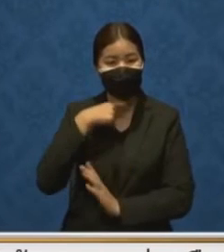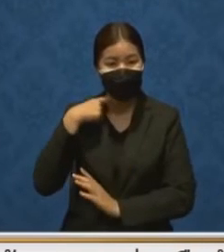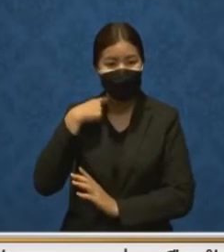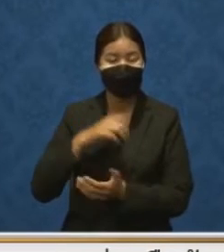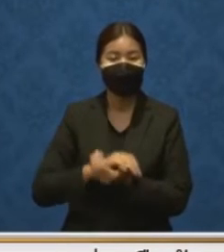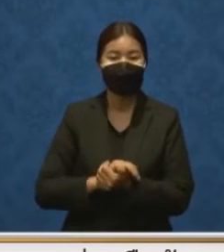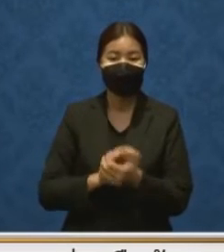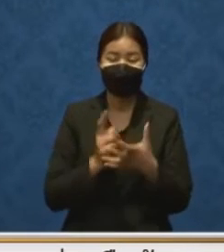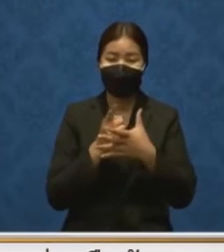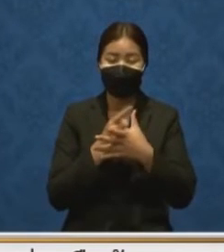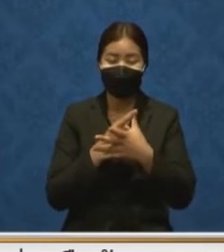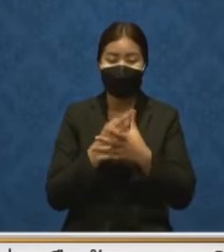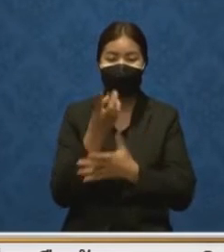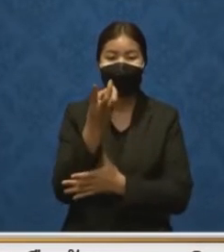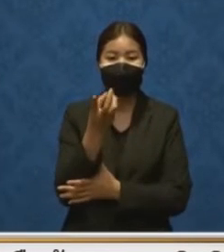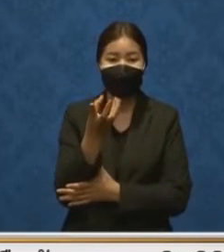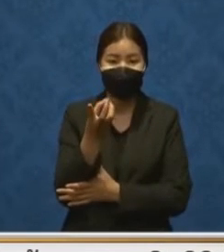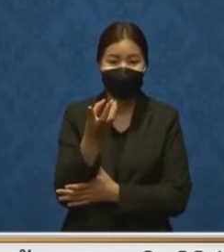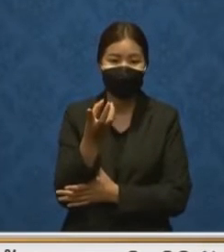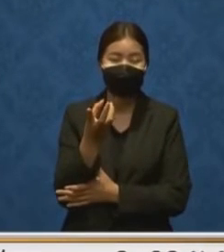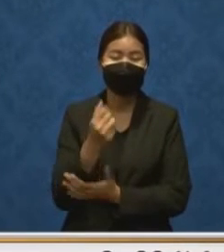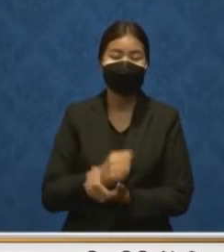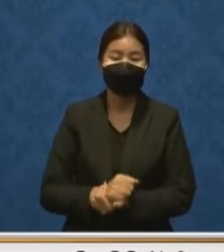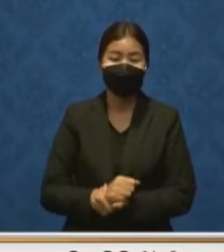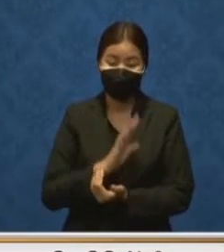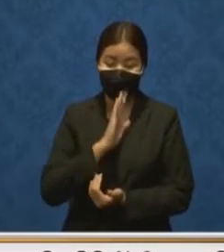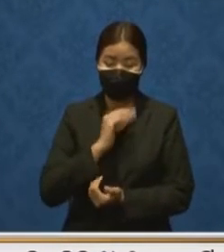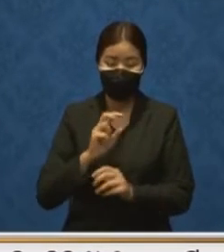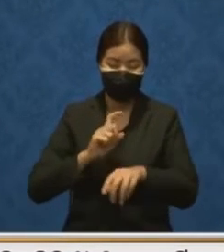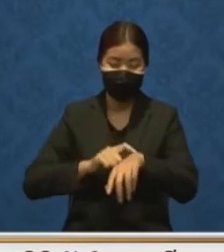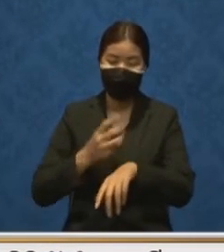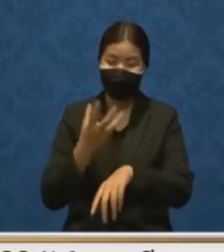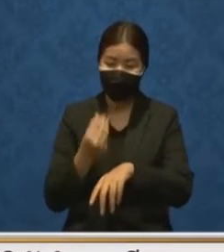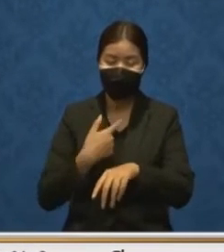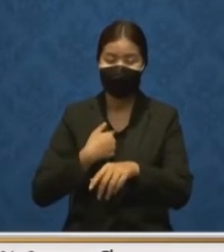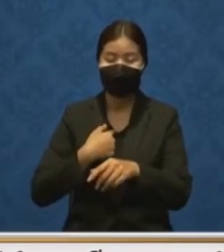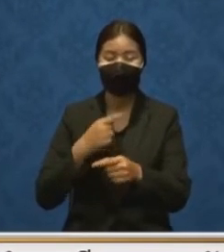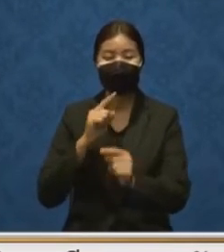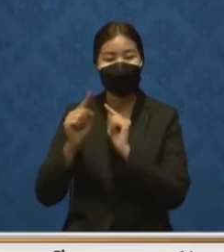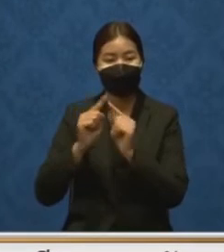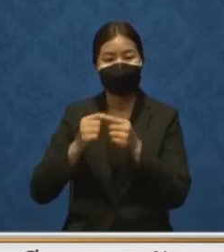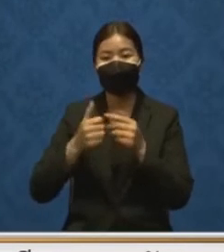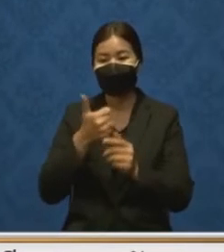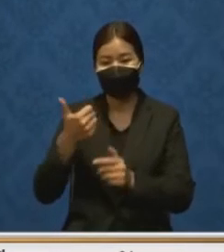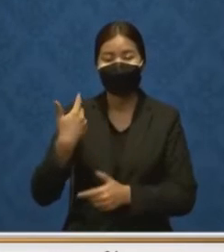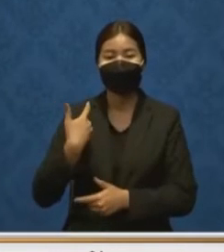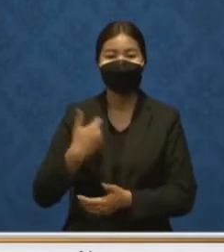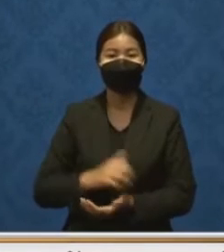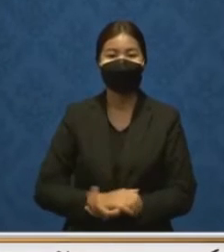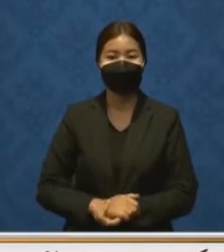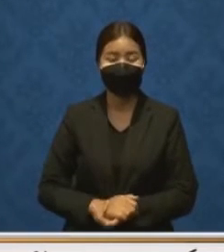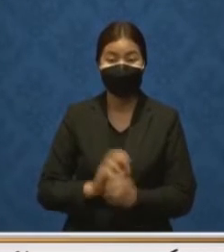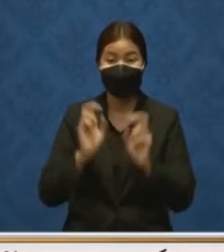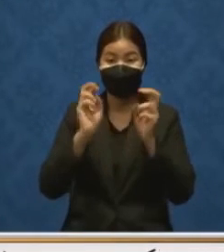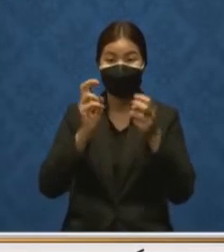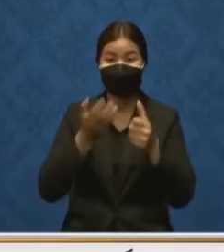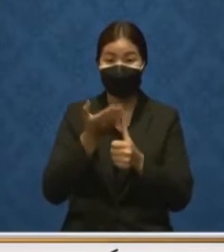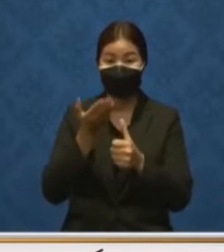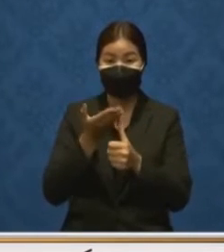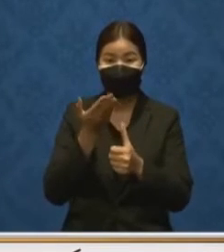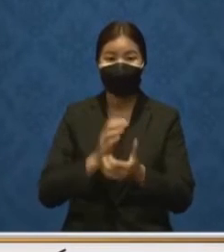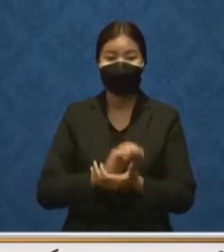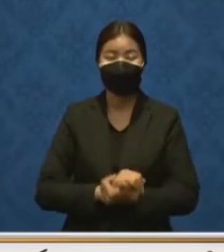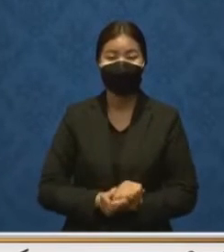ยยยยแล้วก็ถ้ามีเวลาผมจะพูเรื่อง Soft Powerนิดหนึ่ครับประเด็แรกเรื่อง